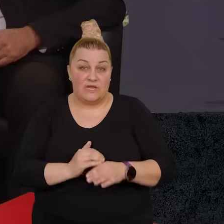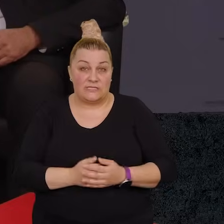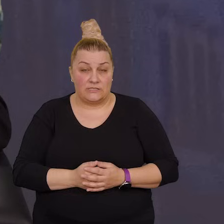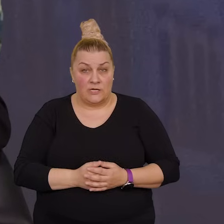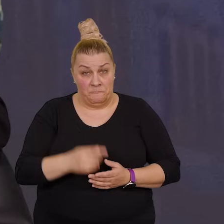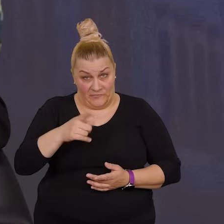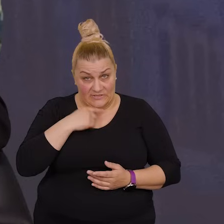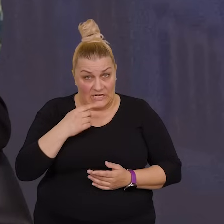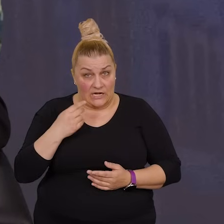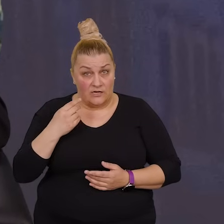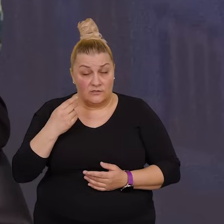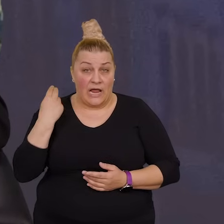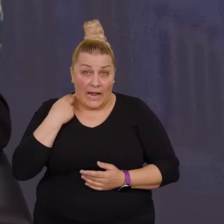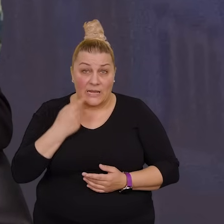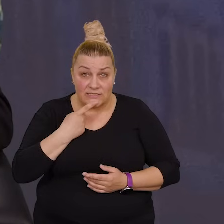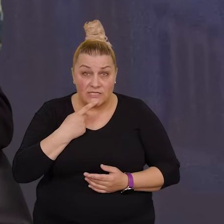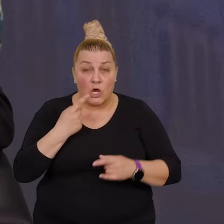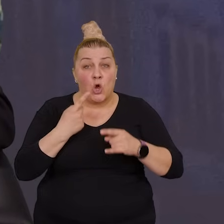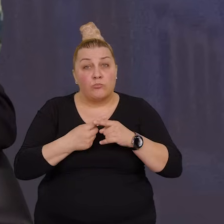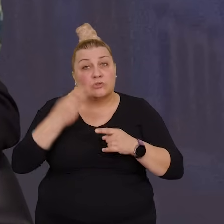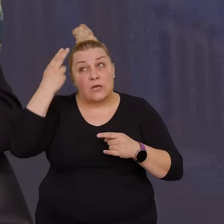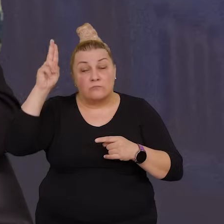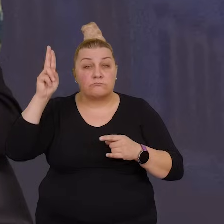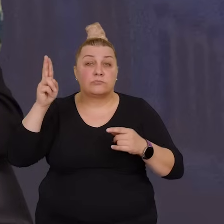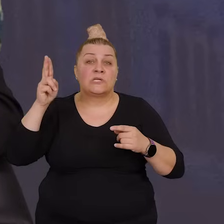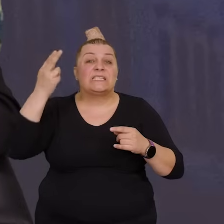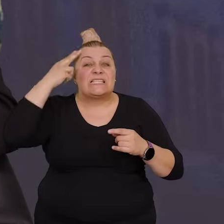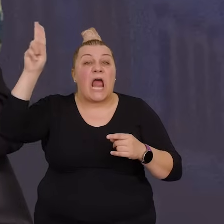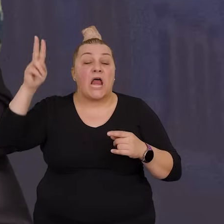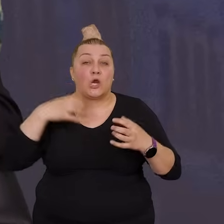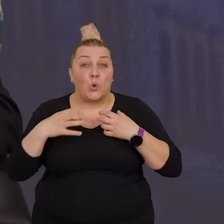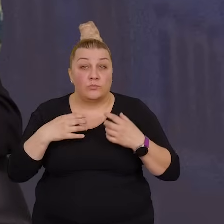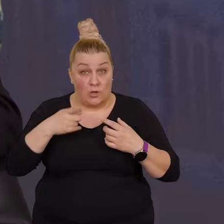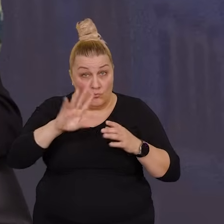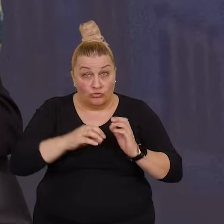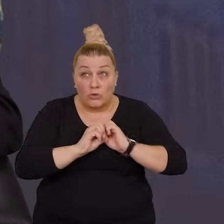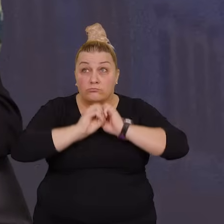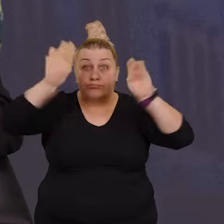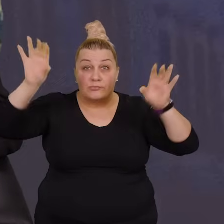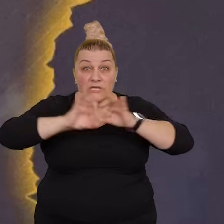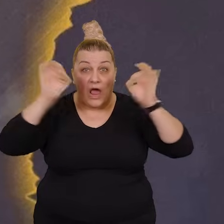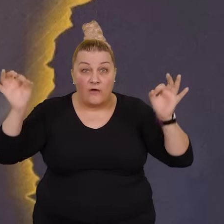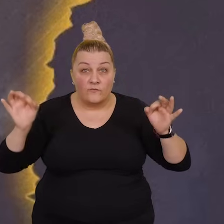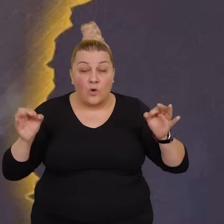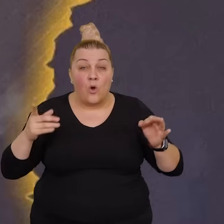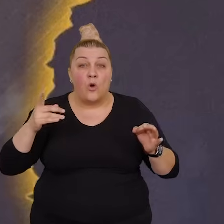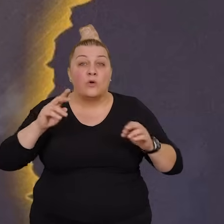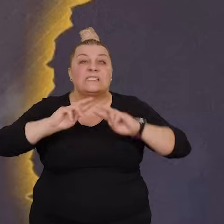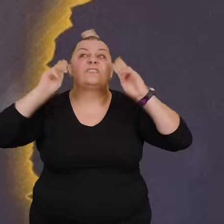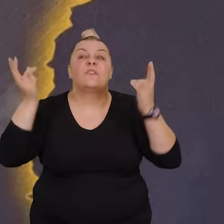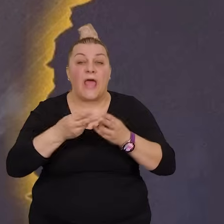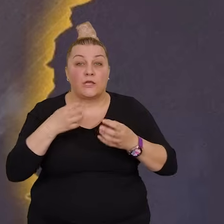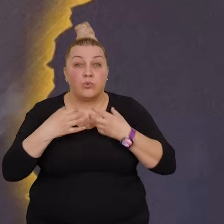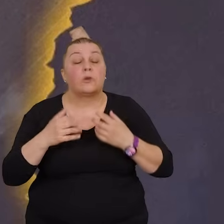engleski jezik i strane glumce. Ima li šanse da se nešto slično predstavi i pred svjetskom publikom? E pa to je, mi radimo film na engleskom... To je početak...